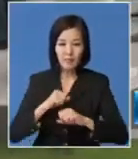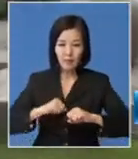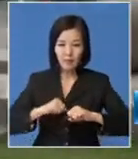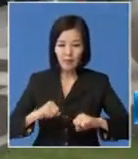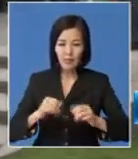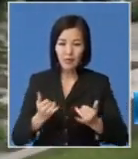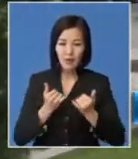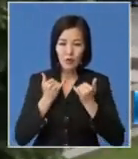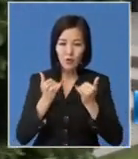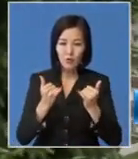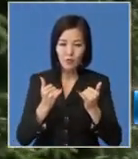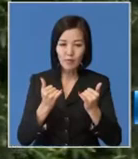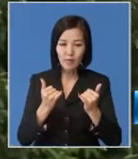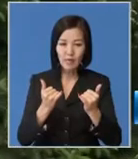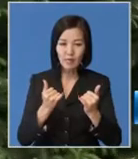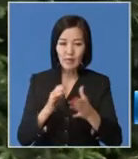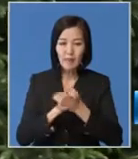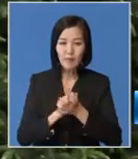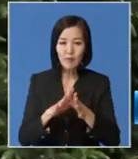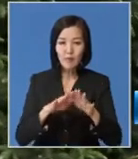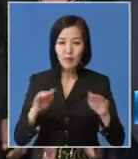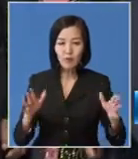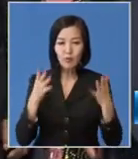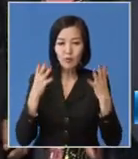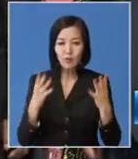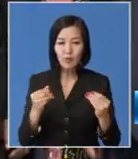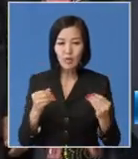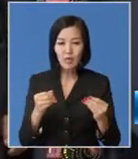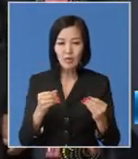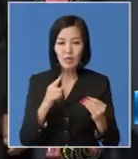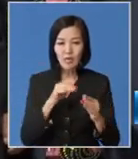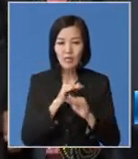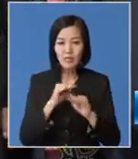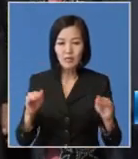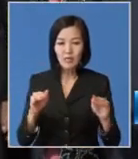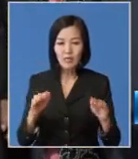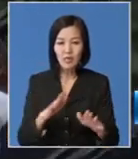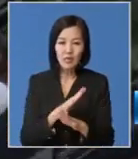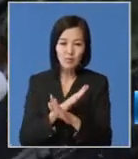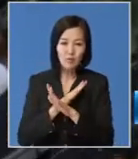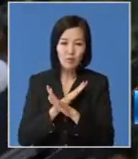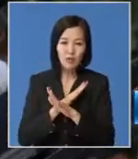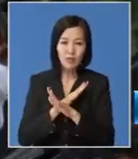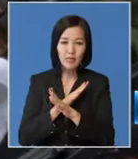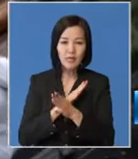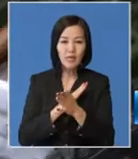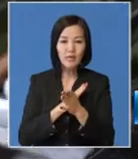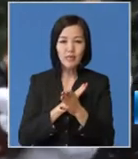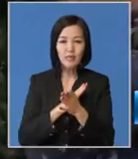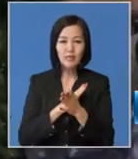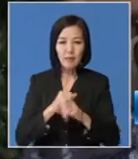көрсетілер құрметтің төресі бұл. Бейбіт күнде тыныштық қорған жауынгерлер соғыста шейіт болған майдангерлер рухына тағзым етті.